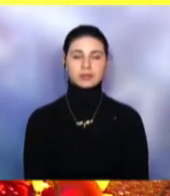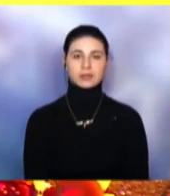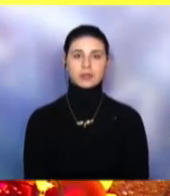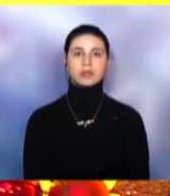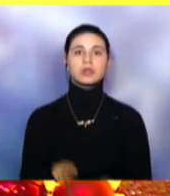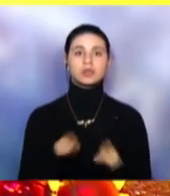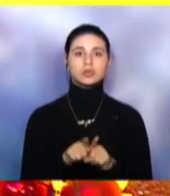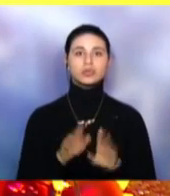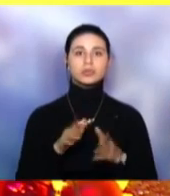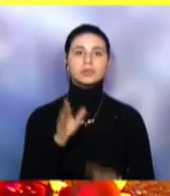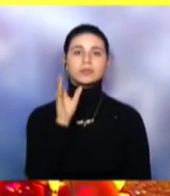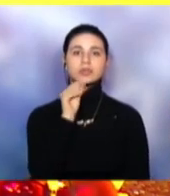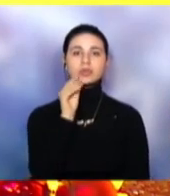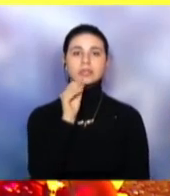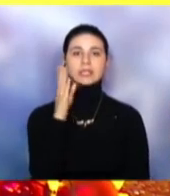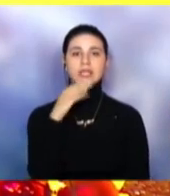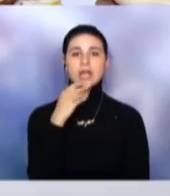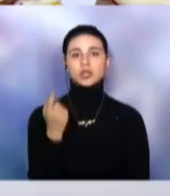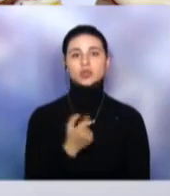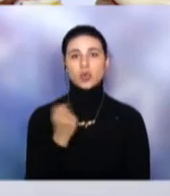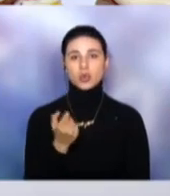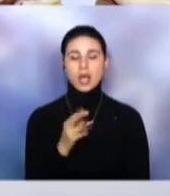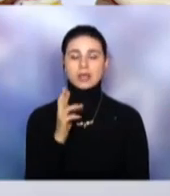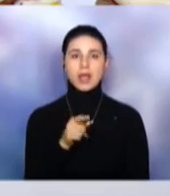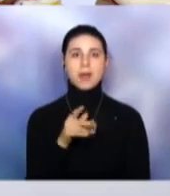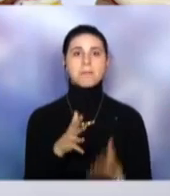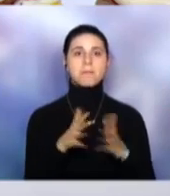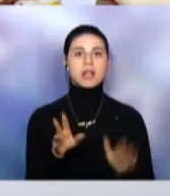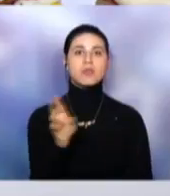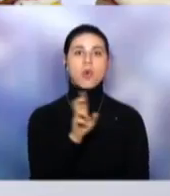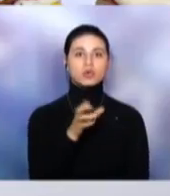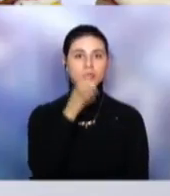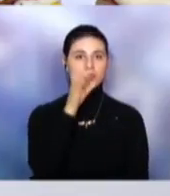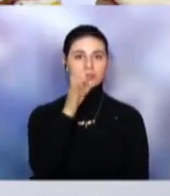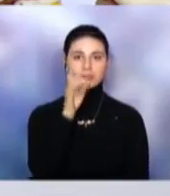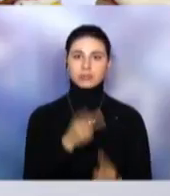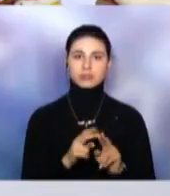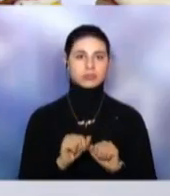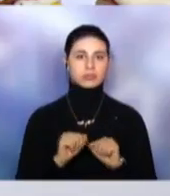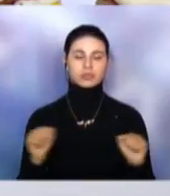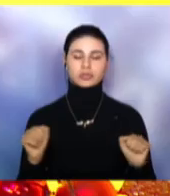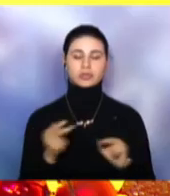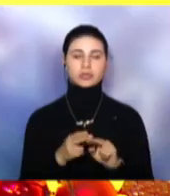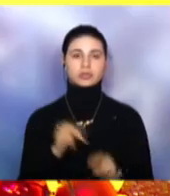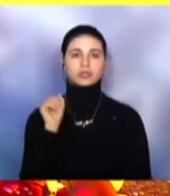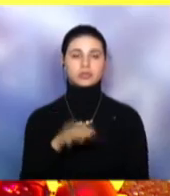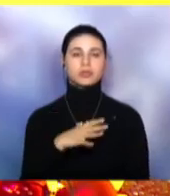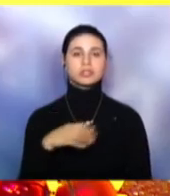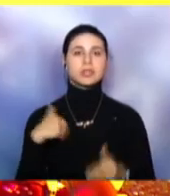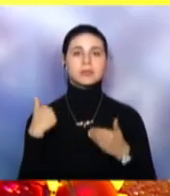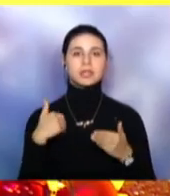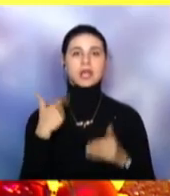ისეთ შემთხვევებზე, სადაც წყალს ცოტას მოიხმარს და ბევრს მინერალურ წყალს მოიხმარს, შეიძლება ეს გახდეს ეგრეთ წოდებული